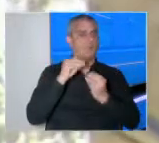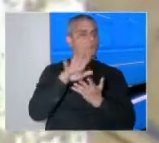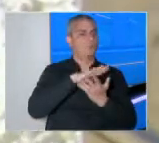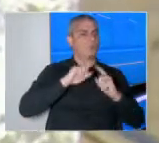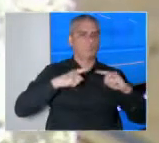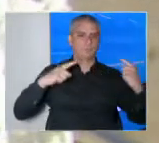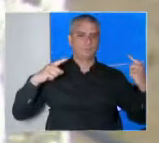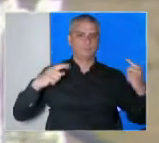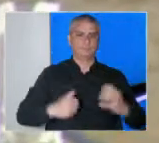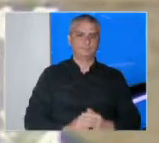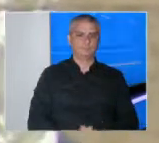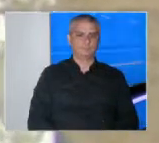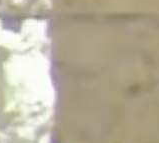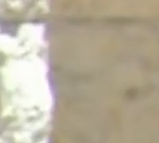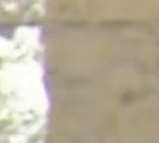תחומים.